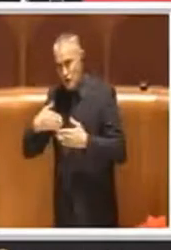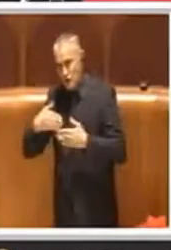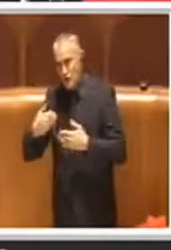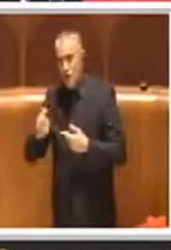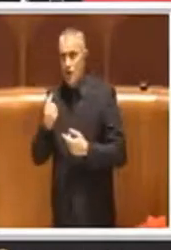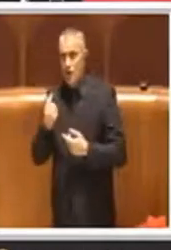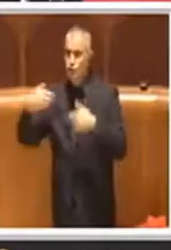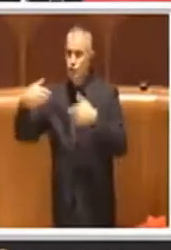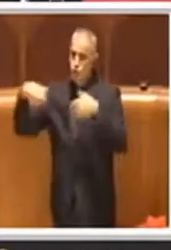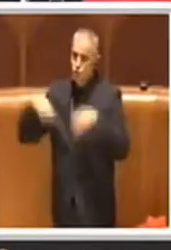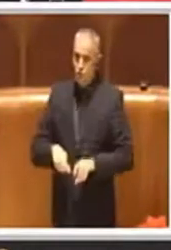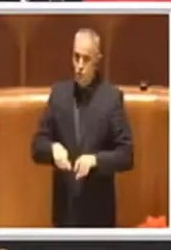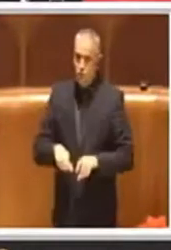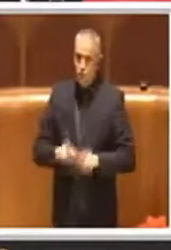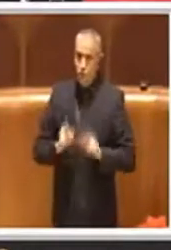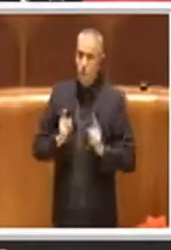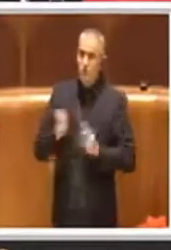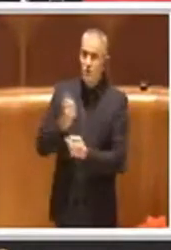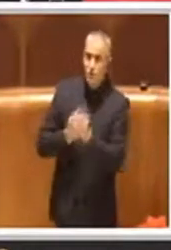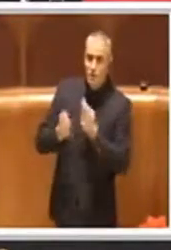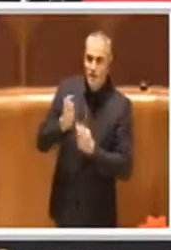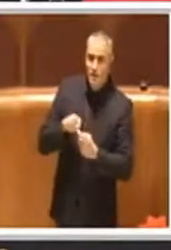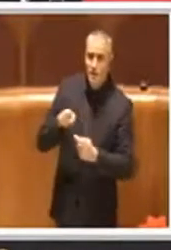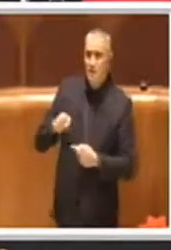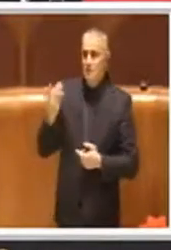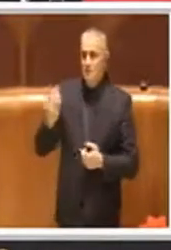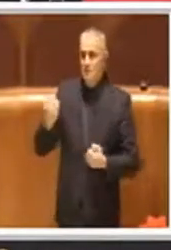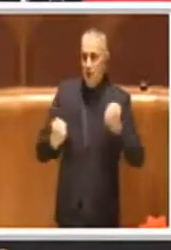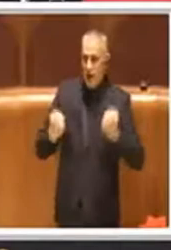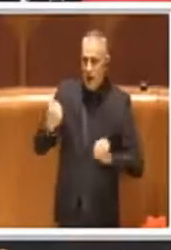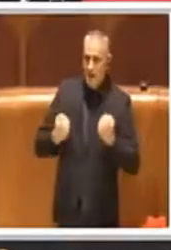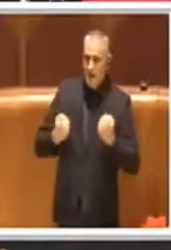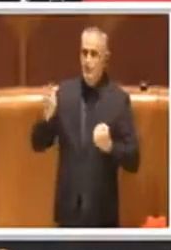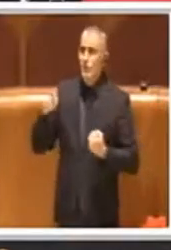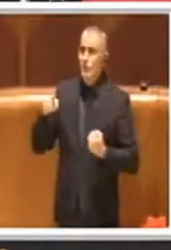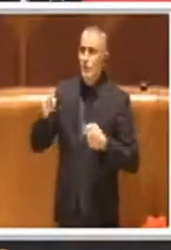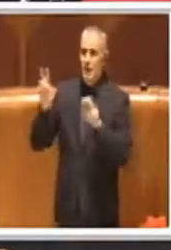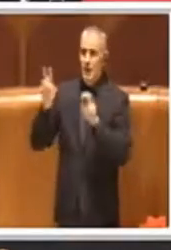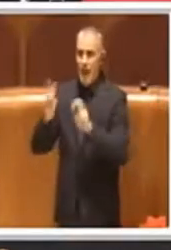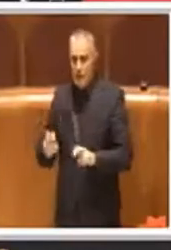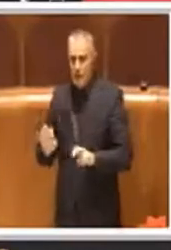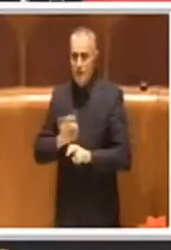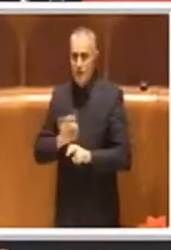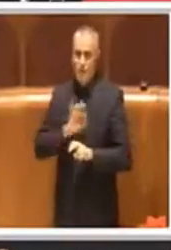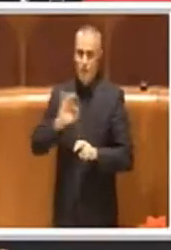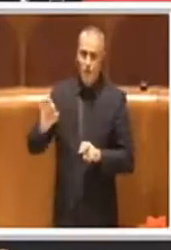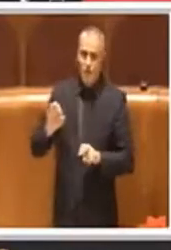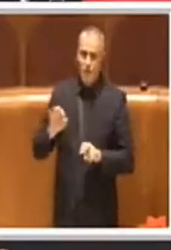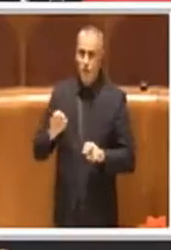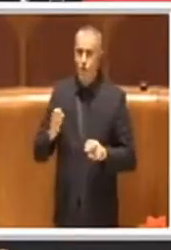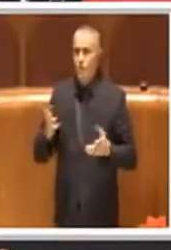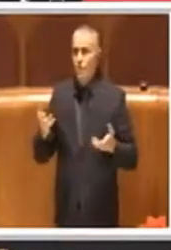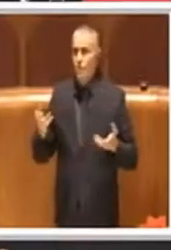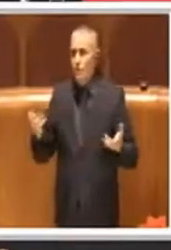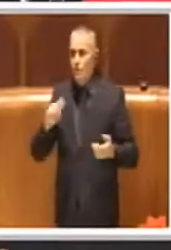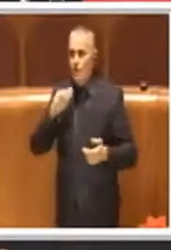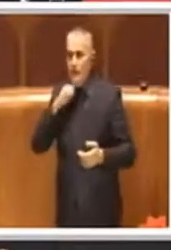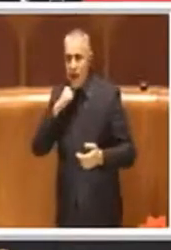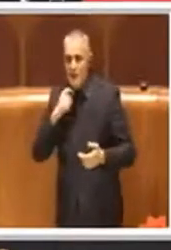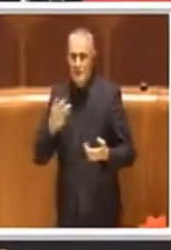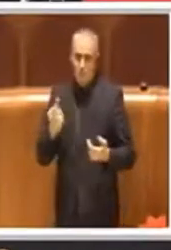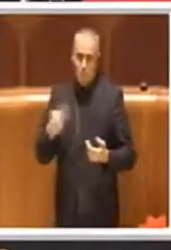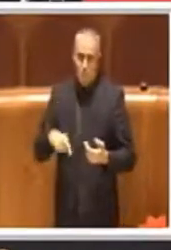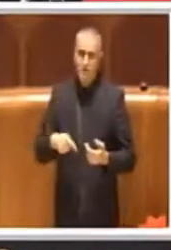diciamo, chi viene con mezzi ecosostenibili e si reca in centro con mezzi ecosostenibili. Poi qualcosa che